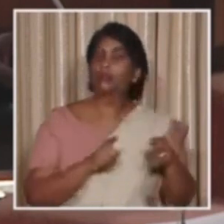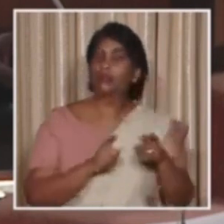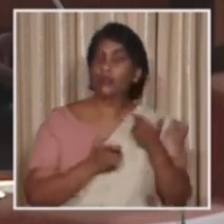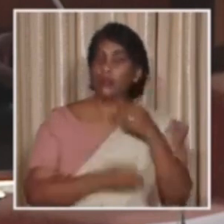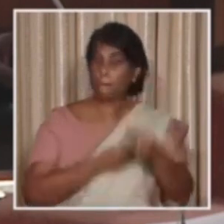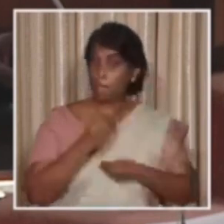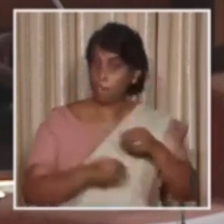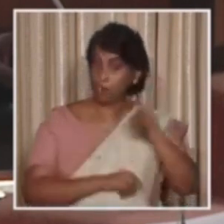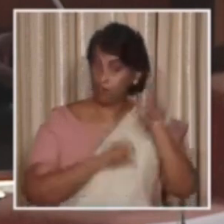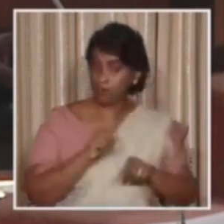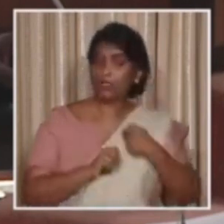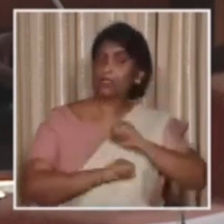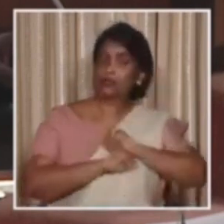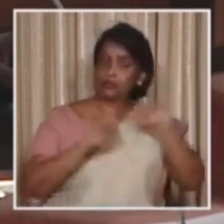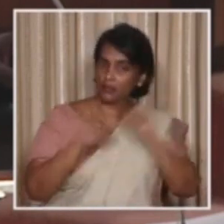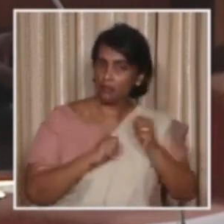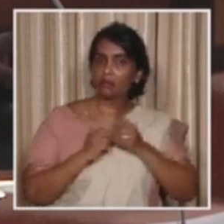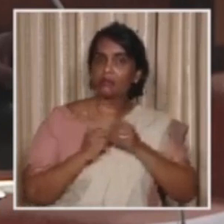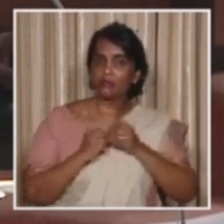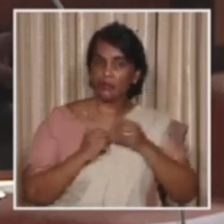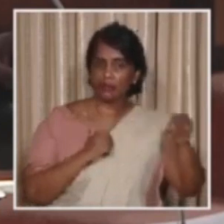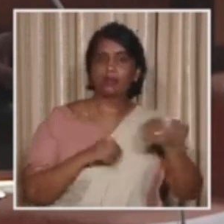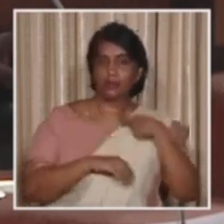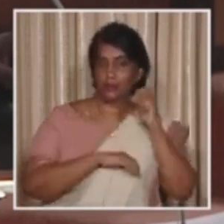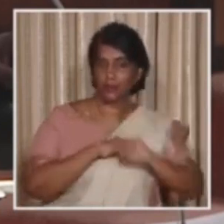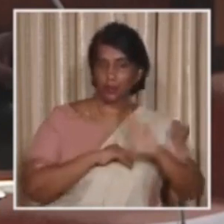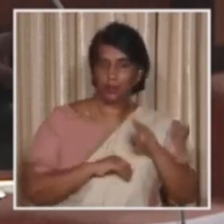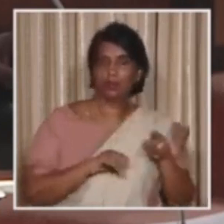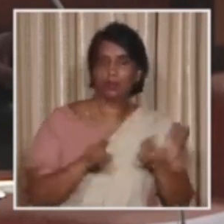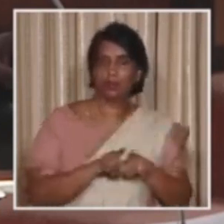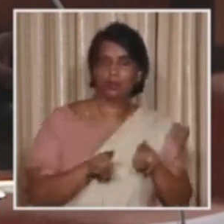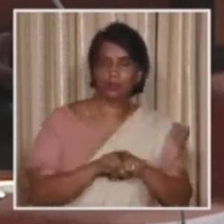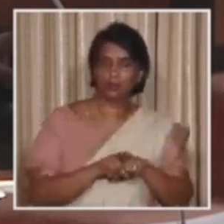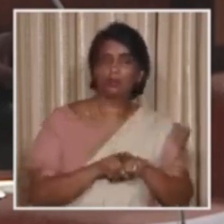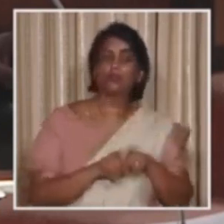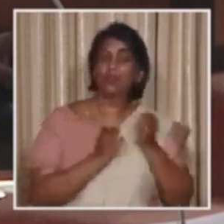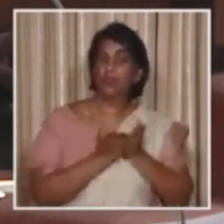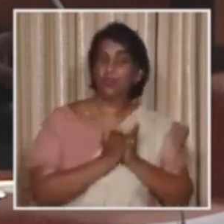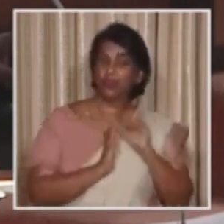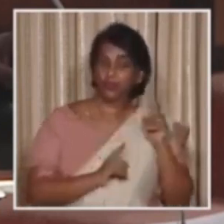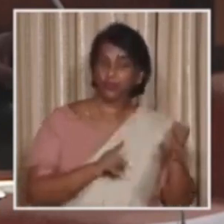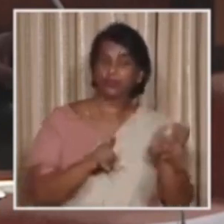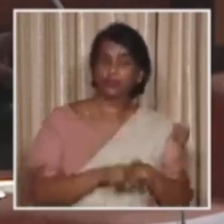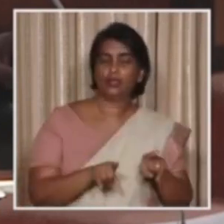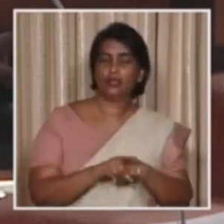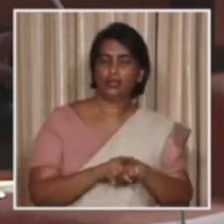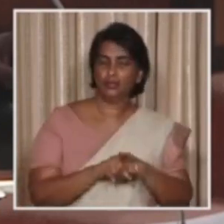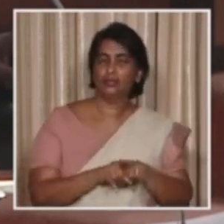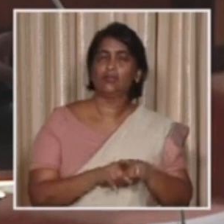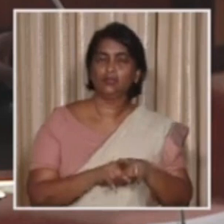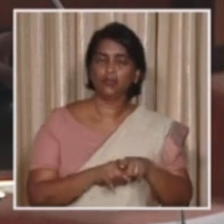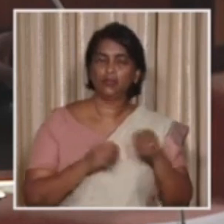ஆர்ப்பாட்டத்தை மேற்கொண்டிருக்கிறார்கள். அவர்களும் இந்தியாவை எதிர்க்கின்ற ஒரு சூழலை அவர்கள் கொள்ளவில்லை என்பதை